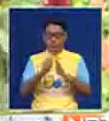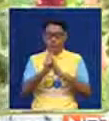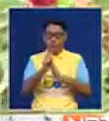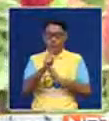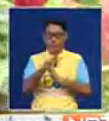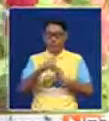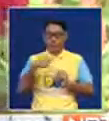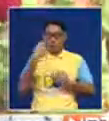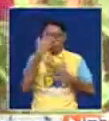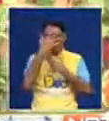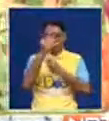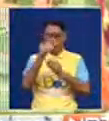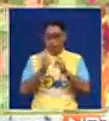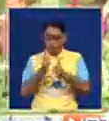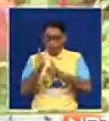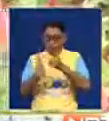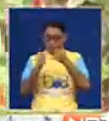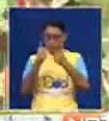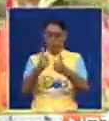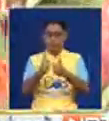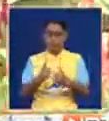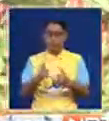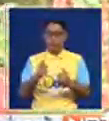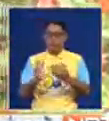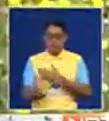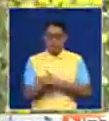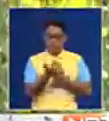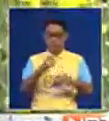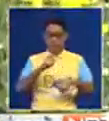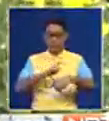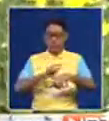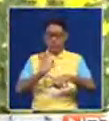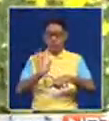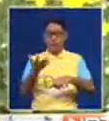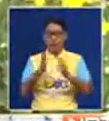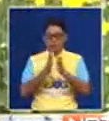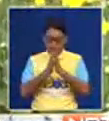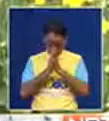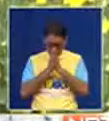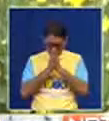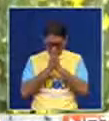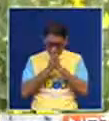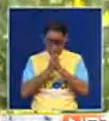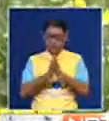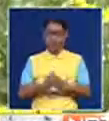ใครสนใจเดินทางไปใกล้ๆครับคุยภาคยามเช้านี้ลากันไปก่อนสวัสดีครับ